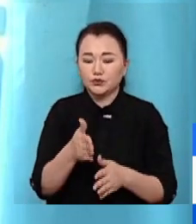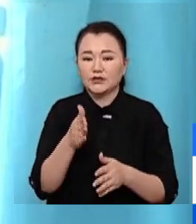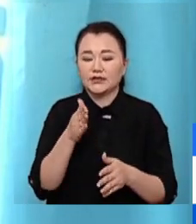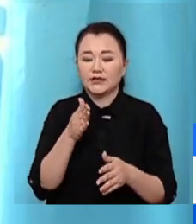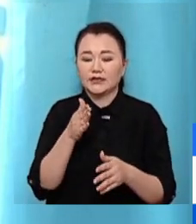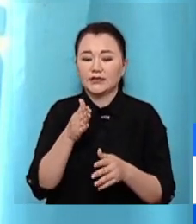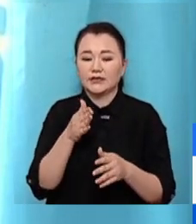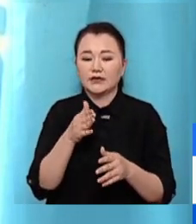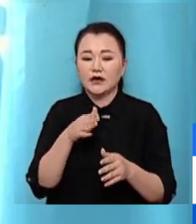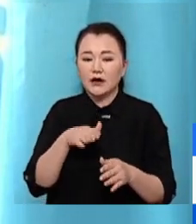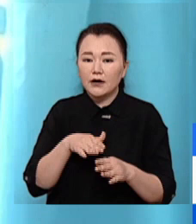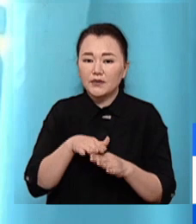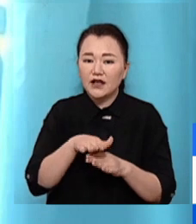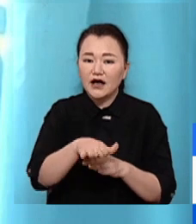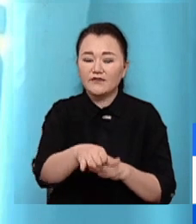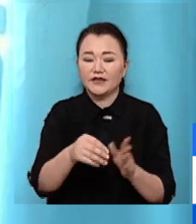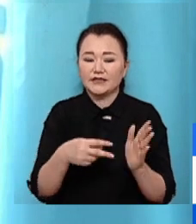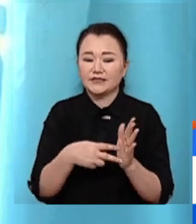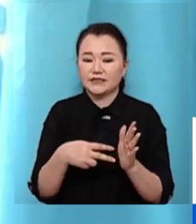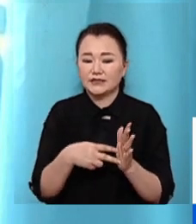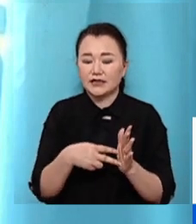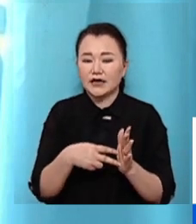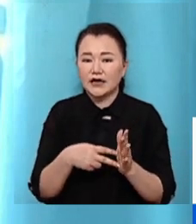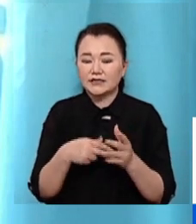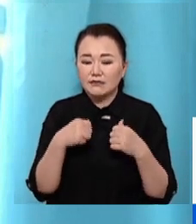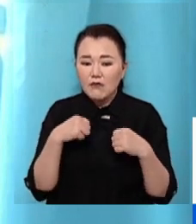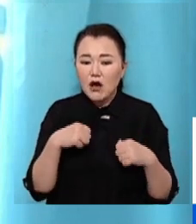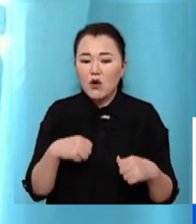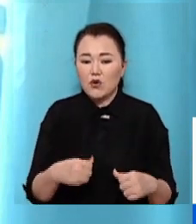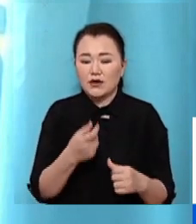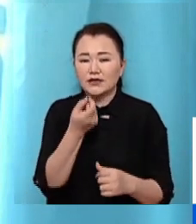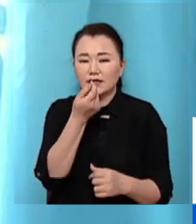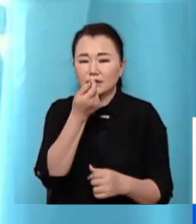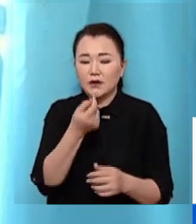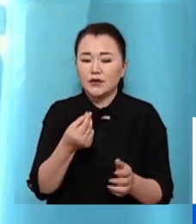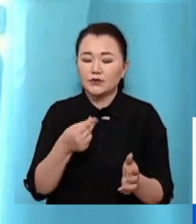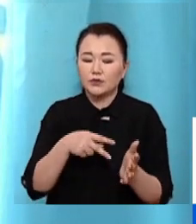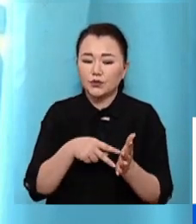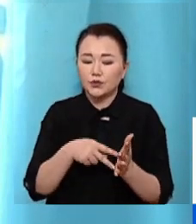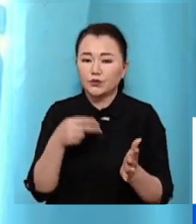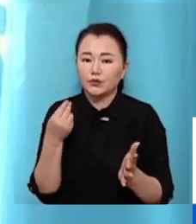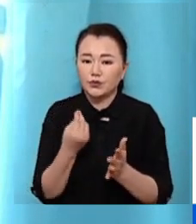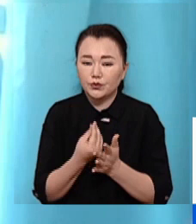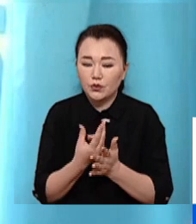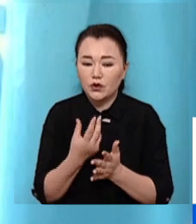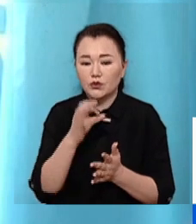идти плавная цена с небольшим удорожанием там, в пределах